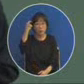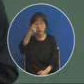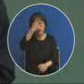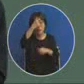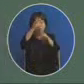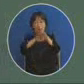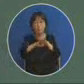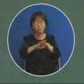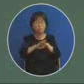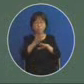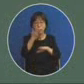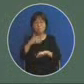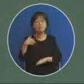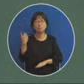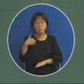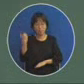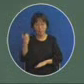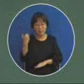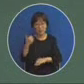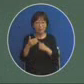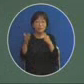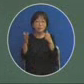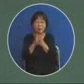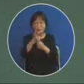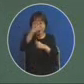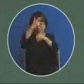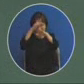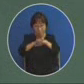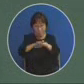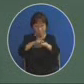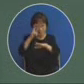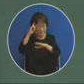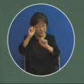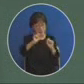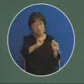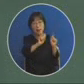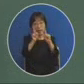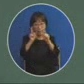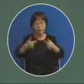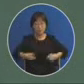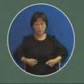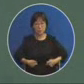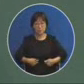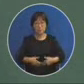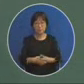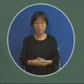그렇죠. 예배 회복해야 돼요. We need to restore worship.